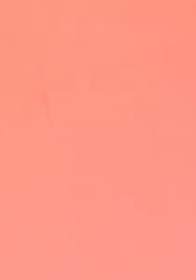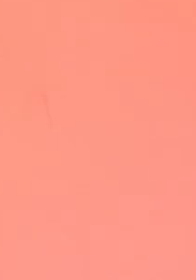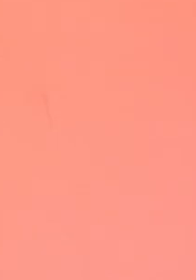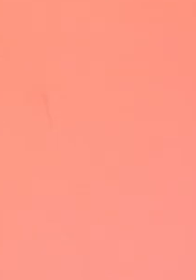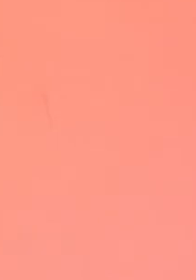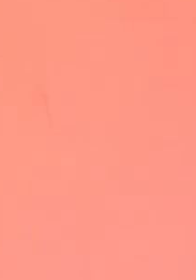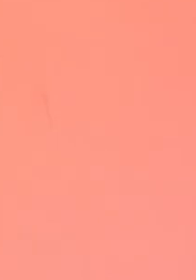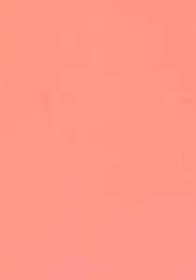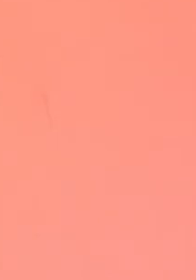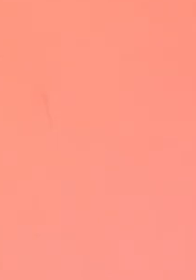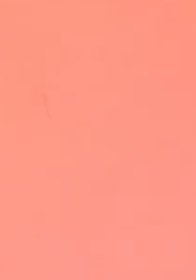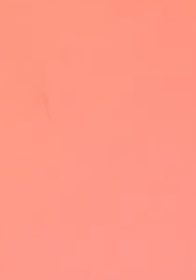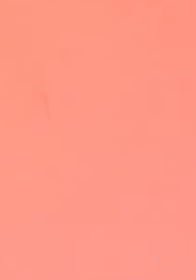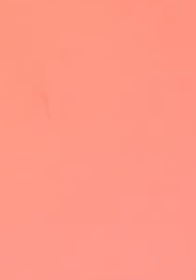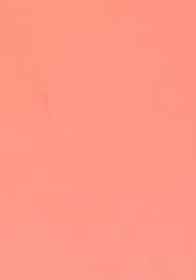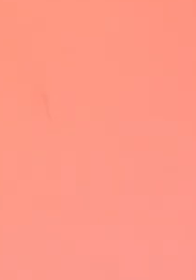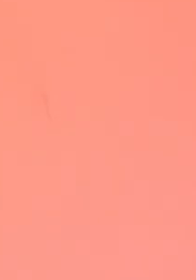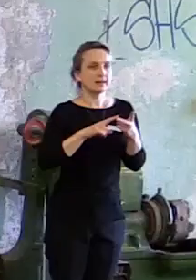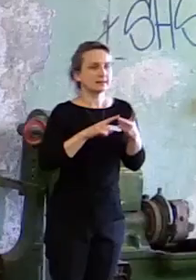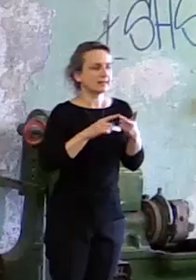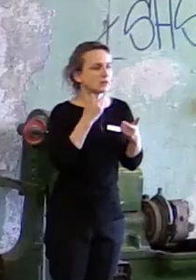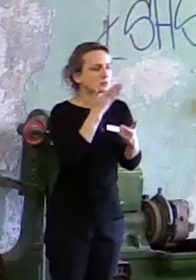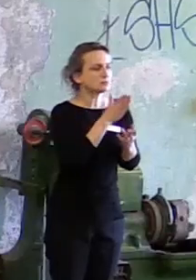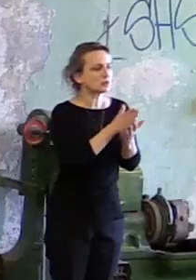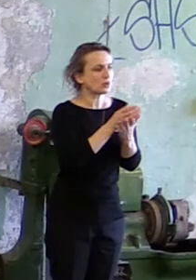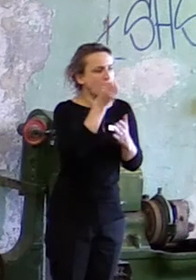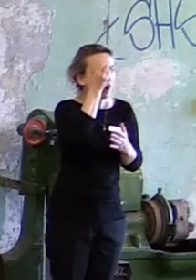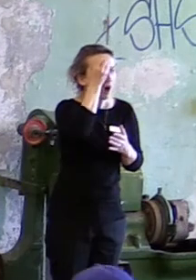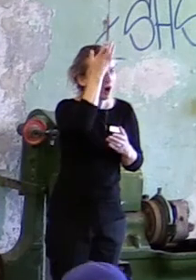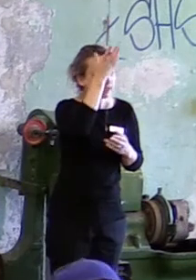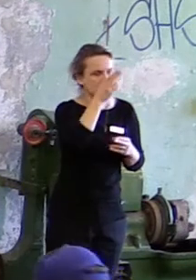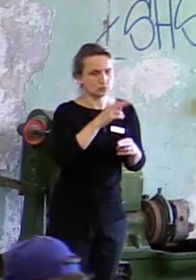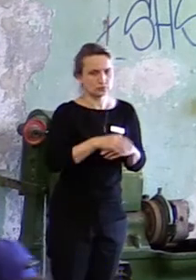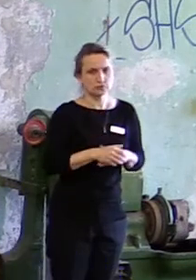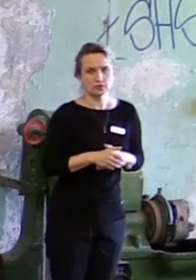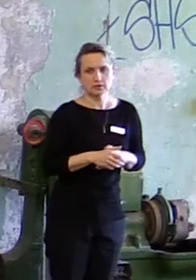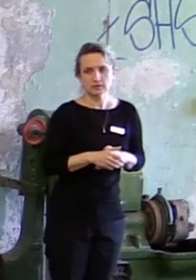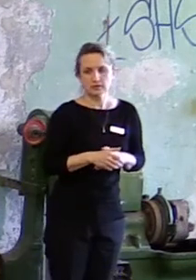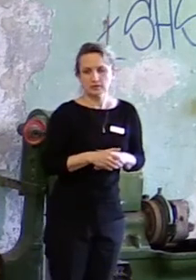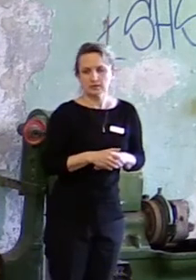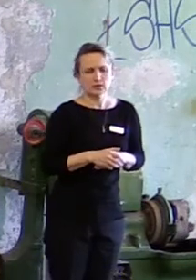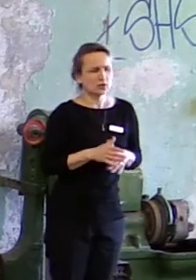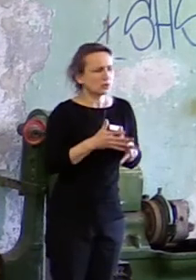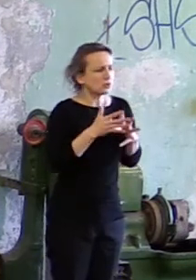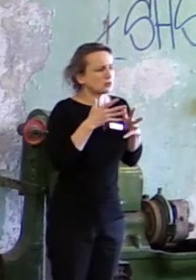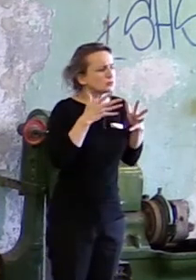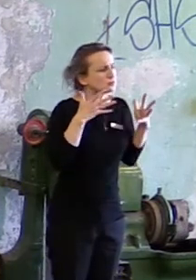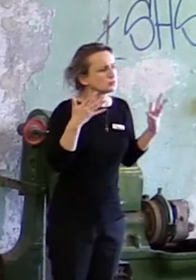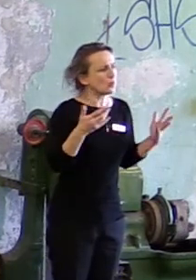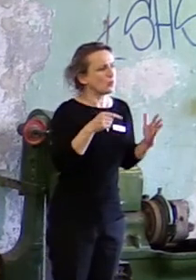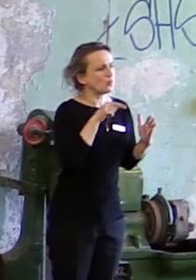siit tahakski just edasi minna, et just ja teine küsimus puudutabki haridust ja seda, et mis on suurim väljakutse